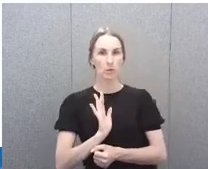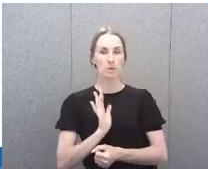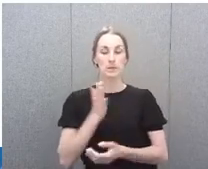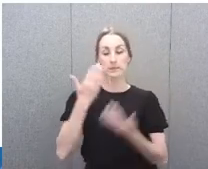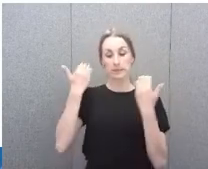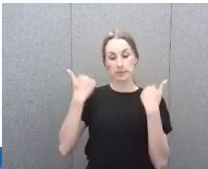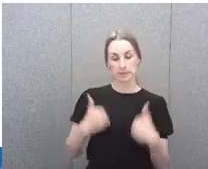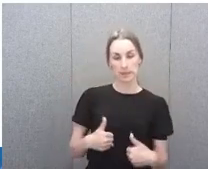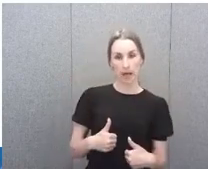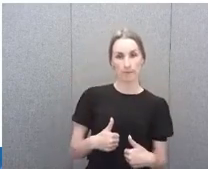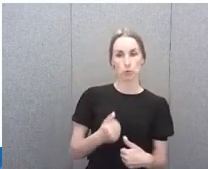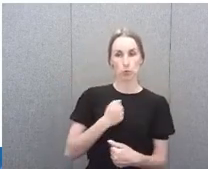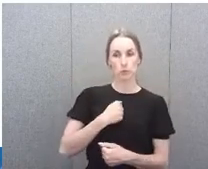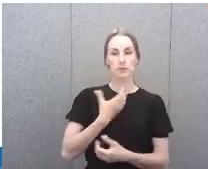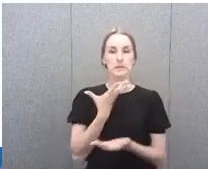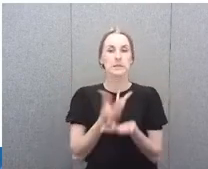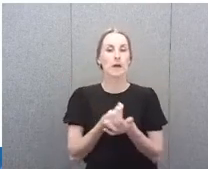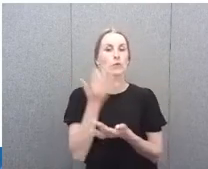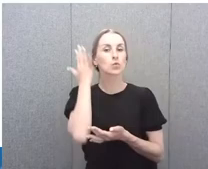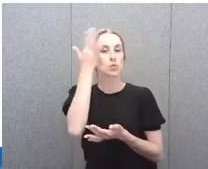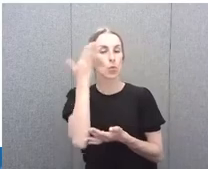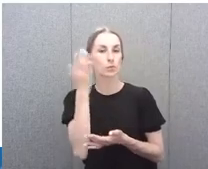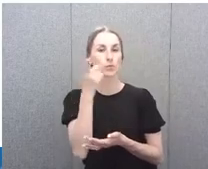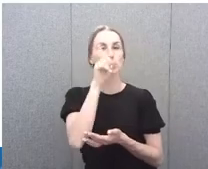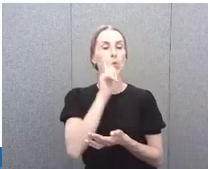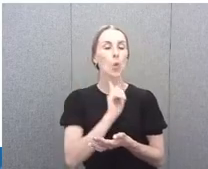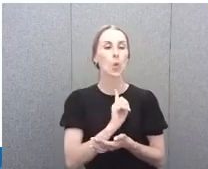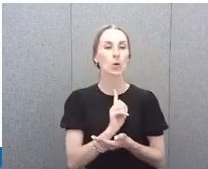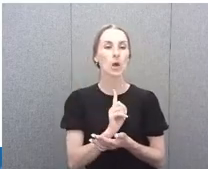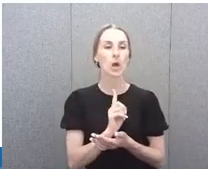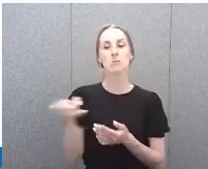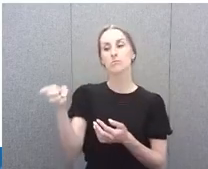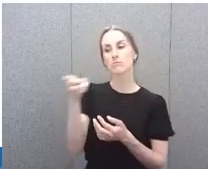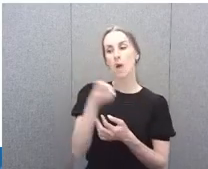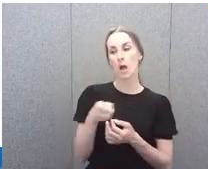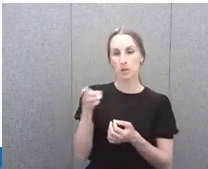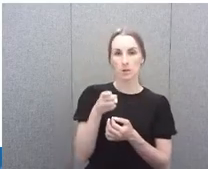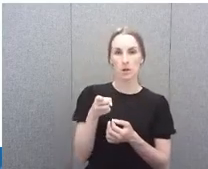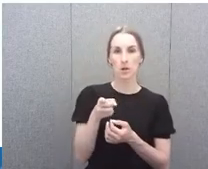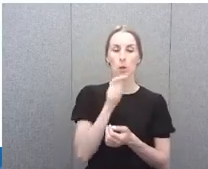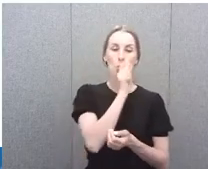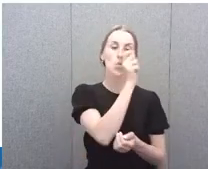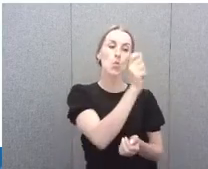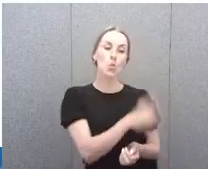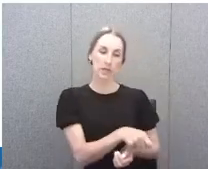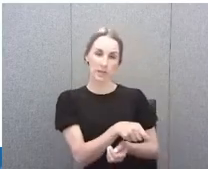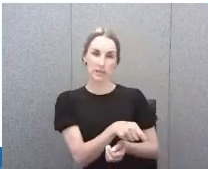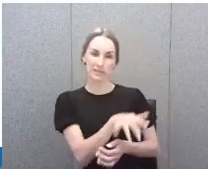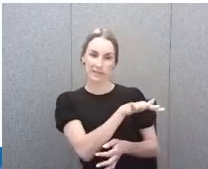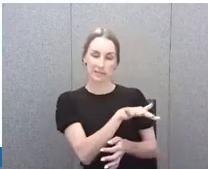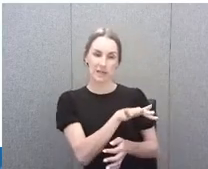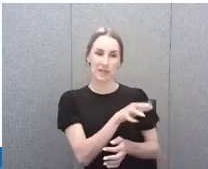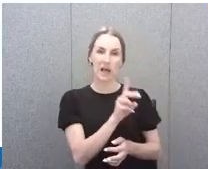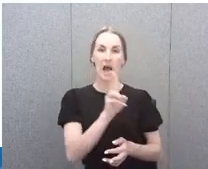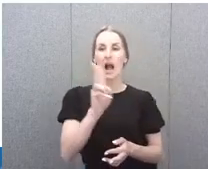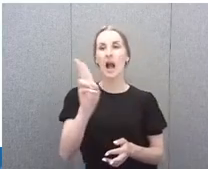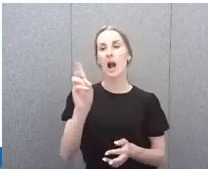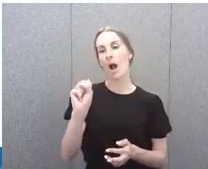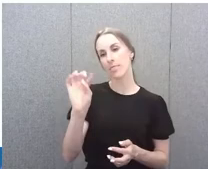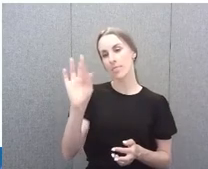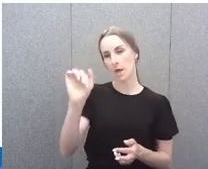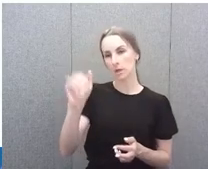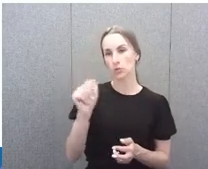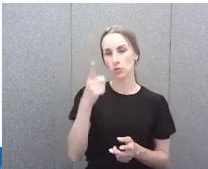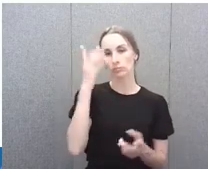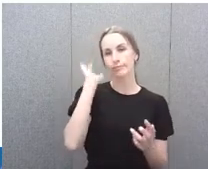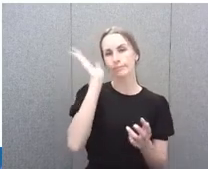окрепла в наших глазах, что она не боится иметь свое собственное мнение, его выражать. Я думаю, что в случае